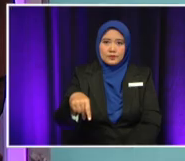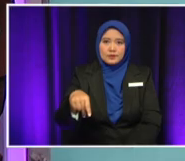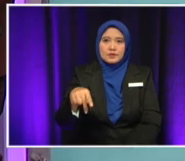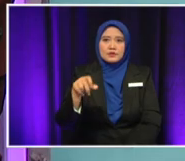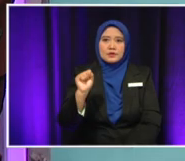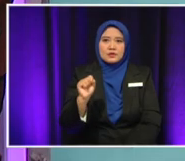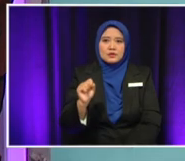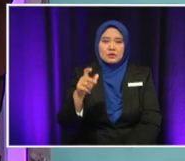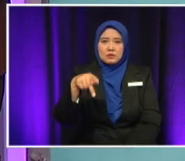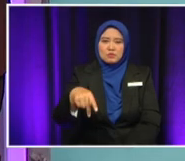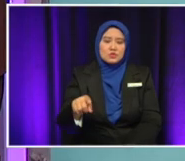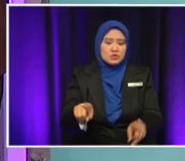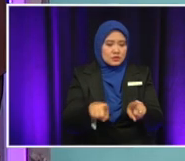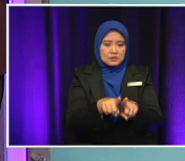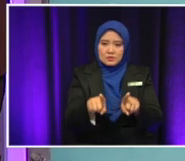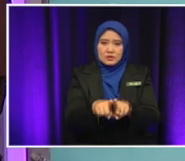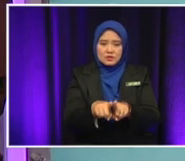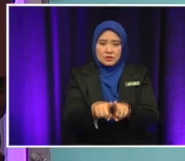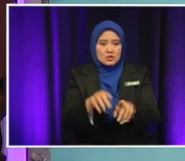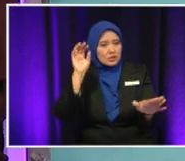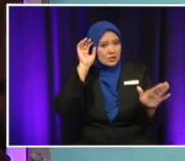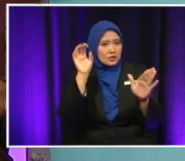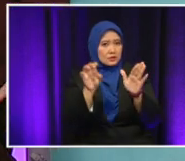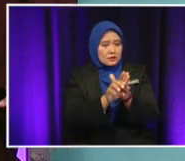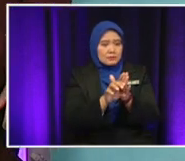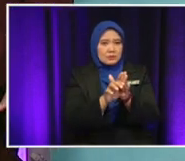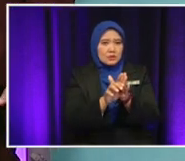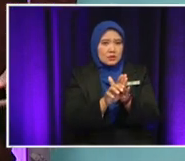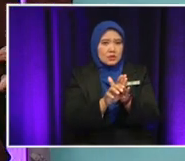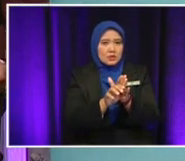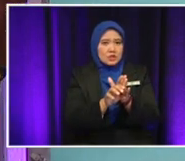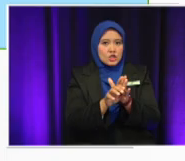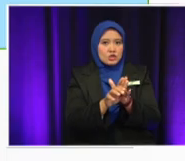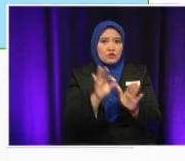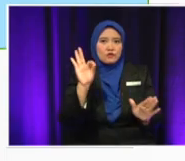dia tentu sudah tentu menjadi kurang jelas kemudian